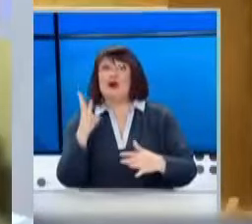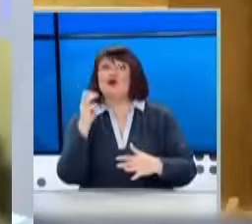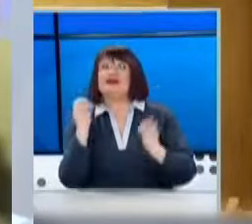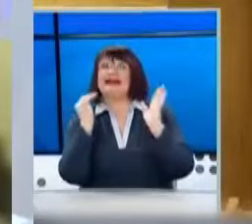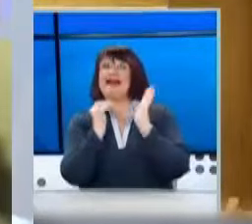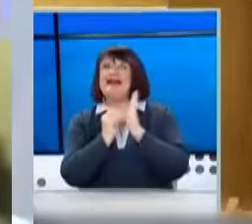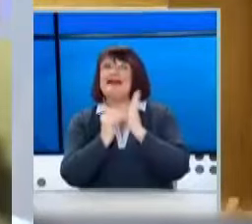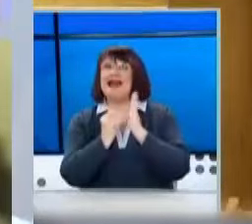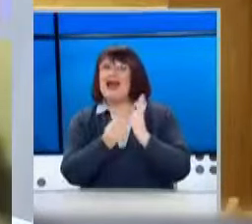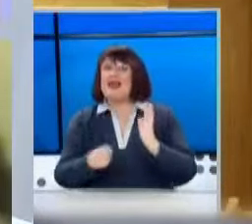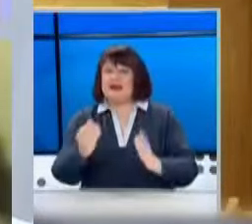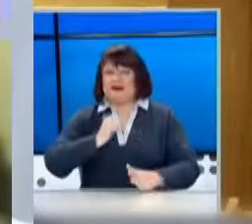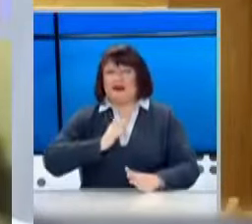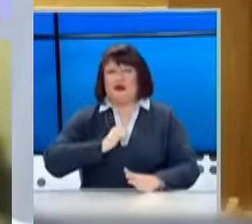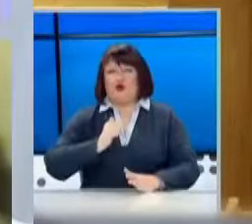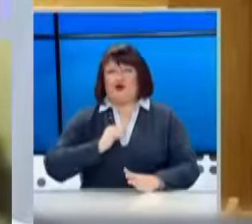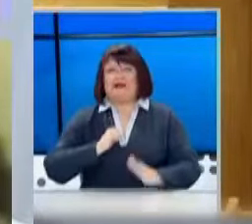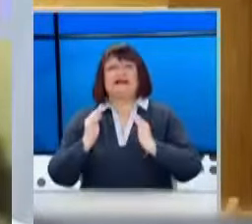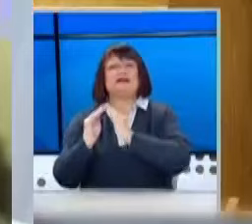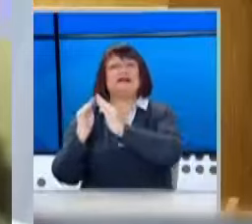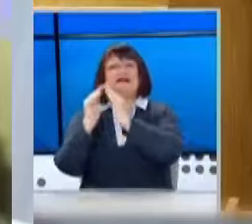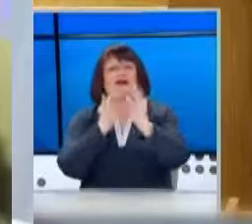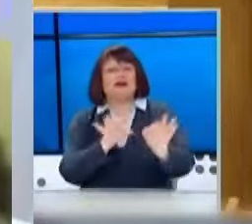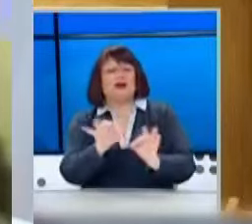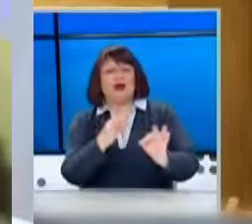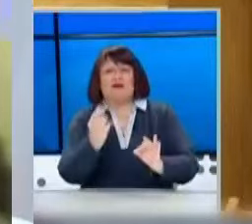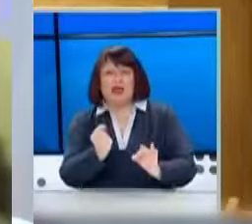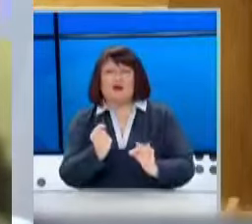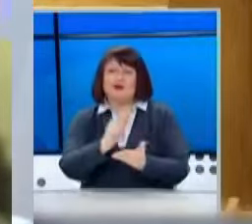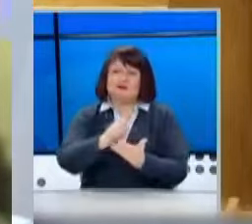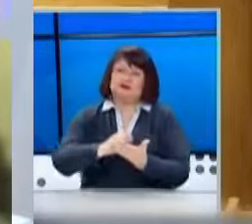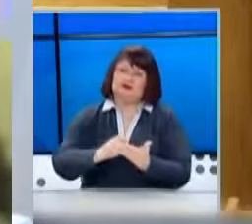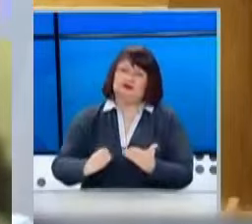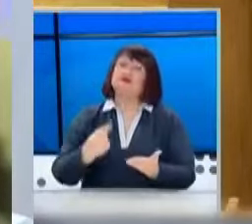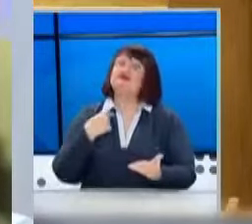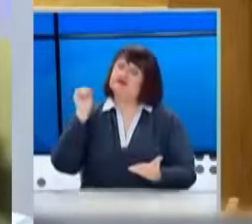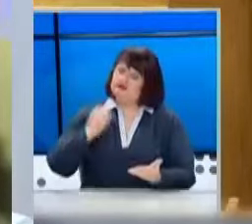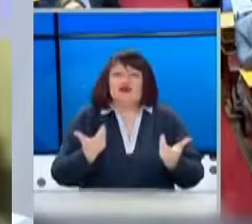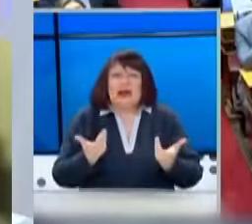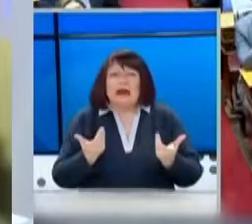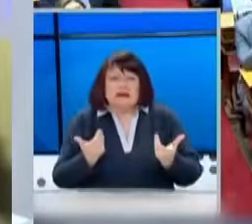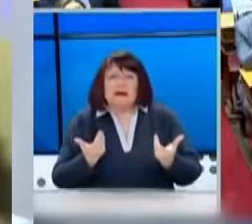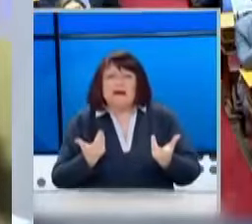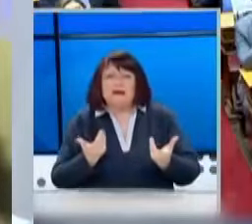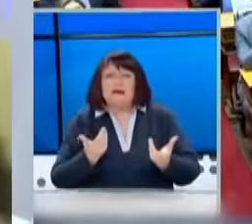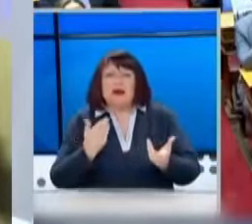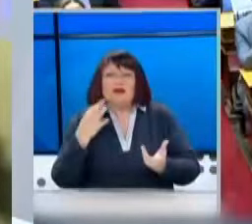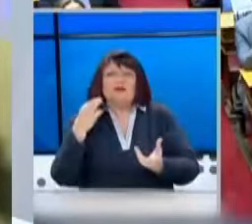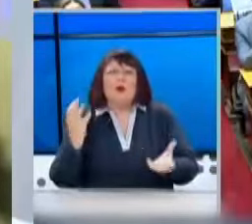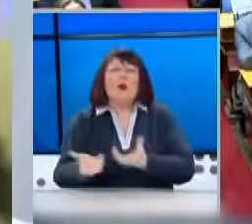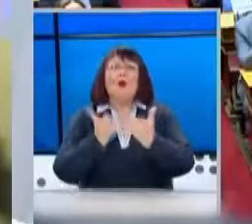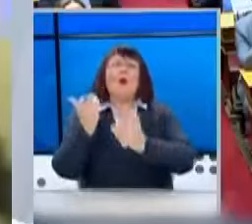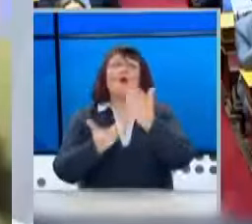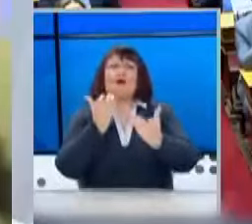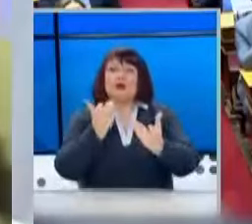κεντροδεξιάς. Αυτό ερμηνεύει σε μεγάλο βαθμό και τις τροφές, τους τόνους και το ύψος που παίρνουν